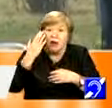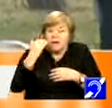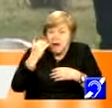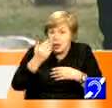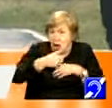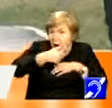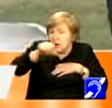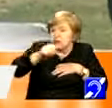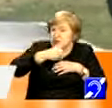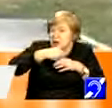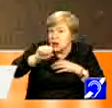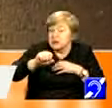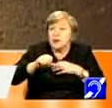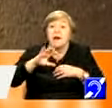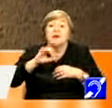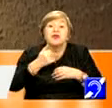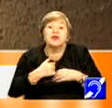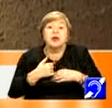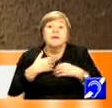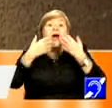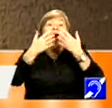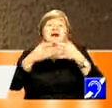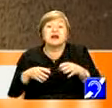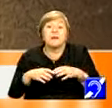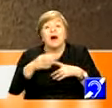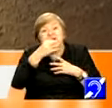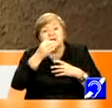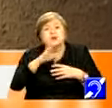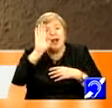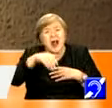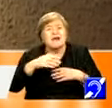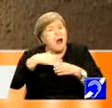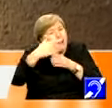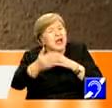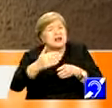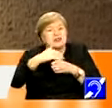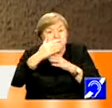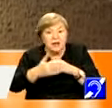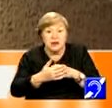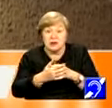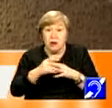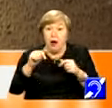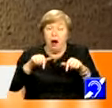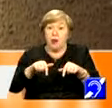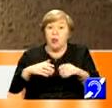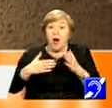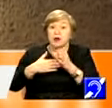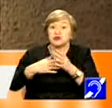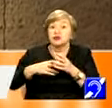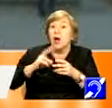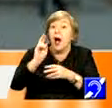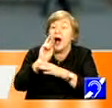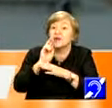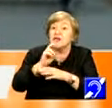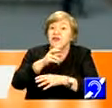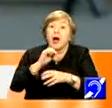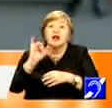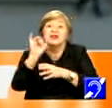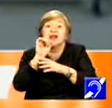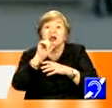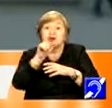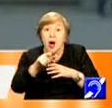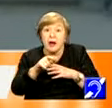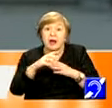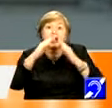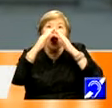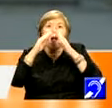scăpa doar cu promisiunea că se va revanșa ulterior. Cazul a ajuns și în atenția direcțiunii liceului și a căminului, care